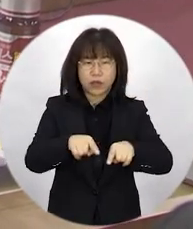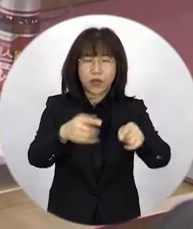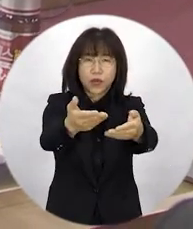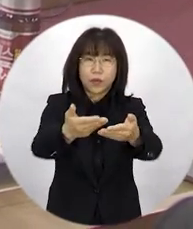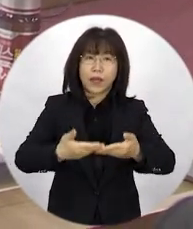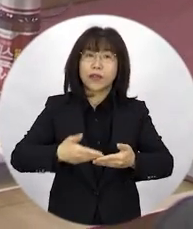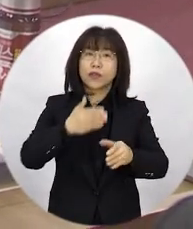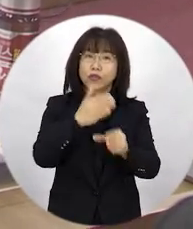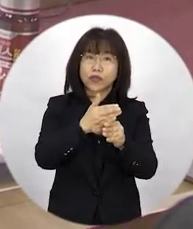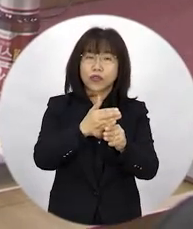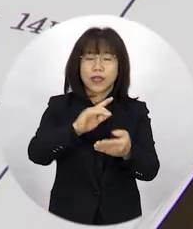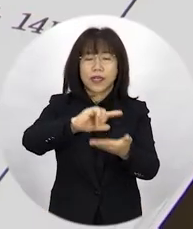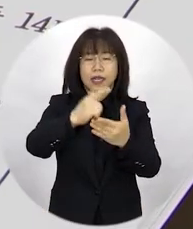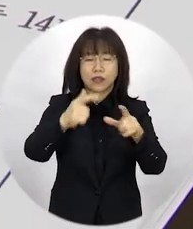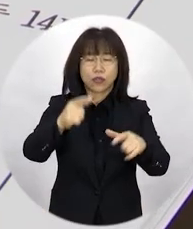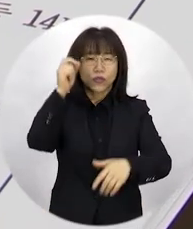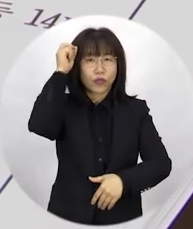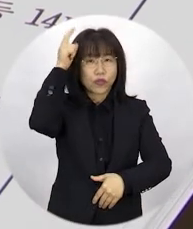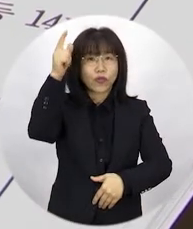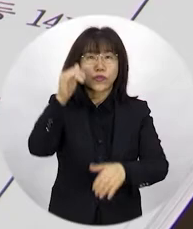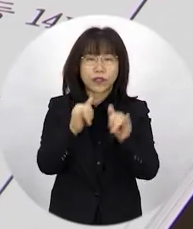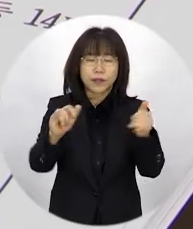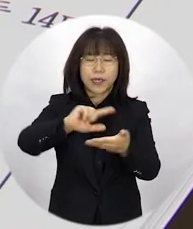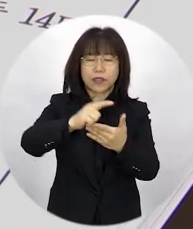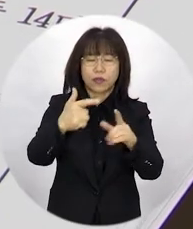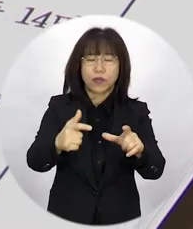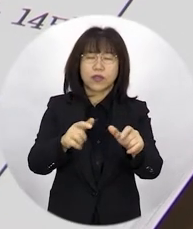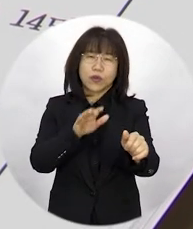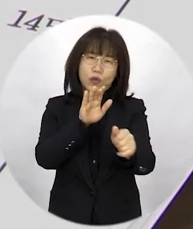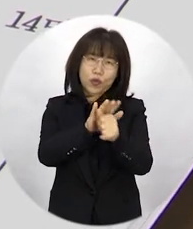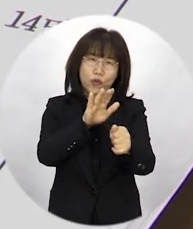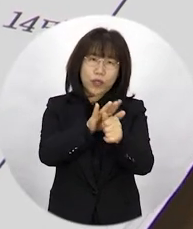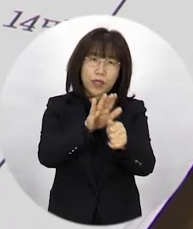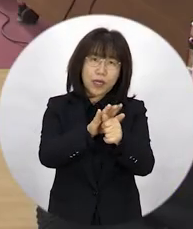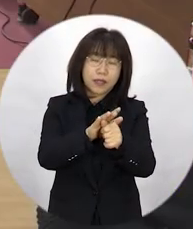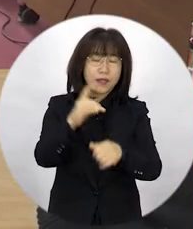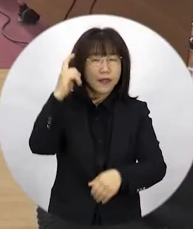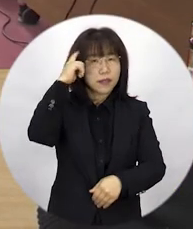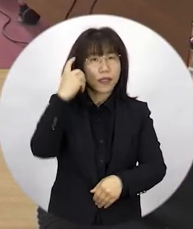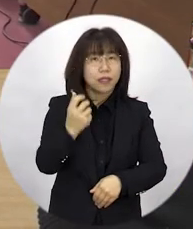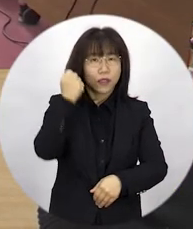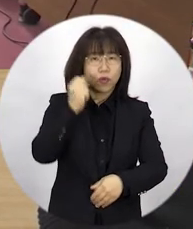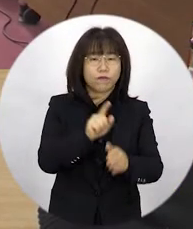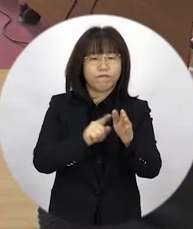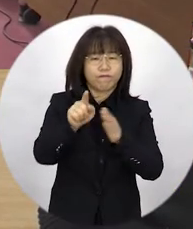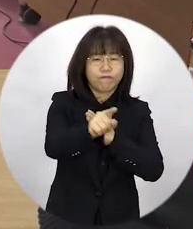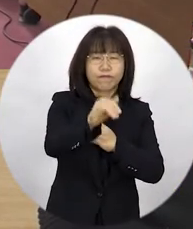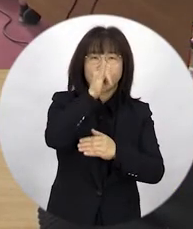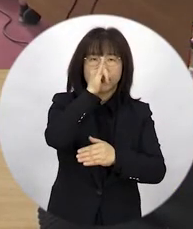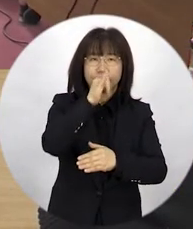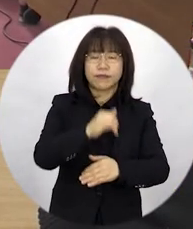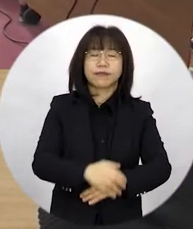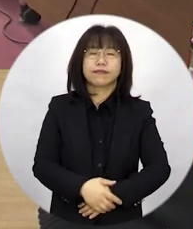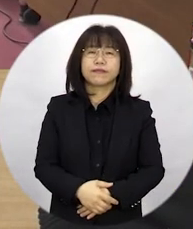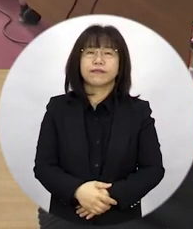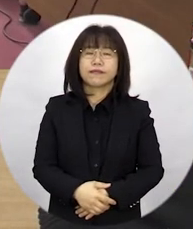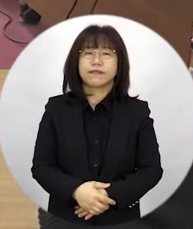등 강서의 인재는 강서인의 힘으로라는 슬로건 아래 지역 인재 양성에 앞장서고 있습니다.